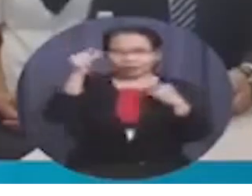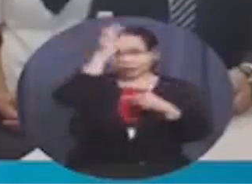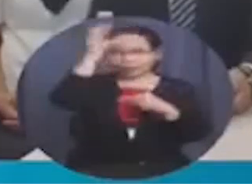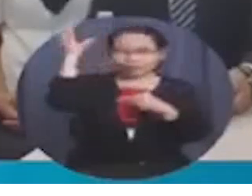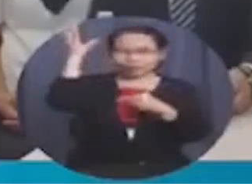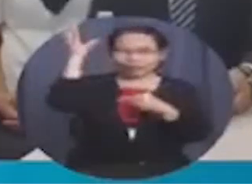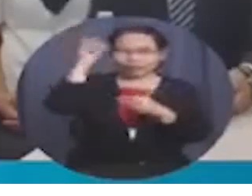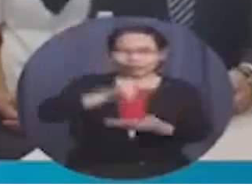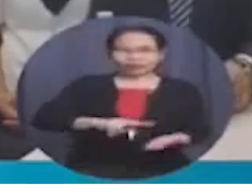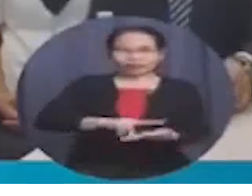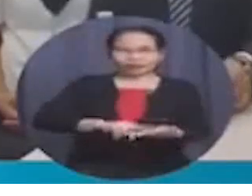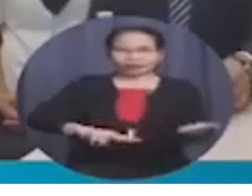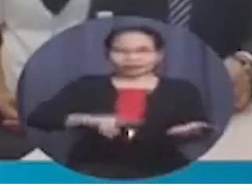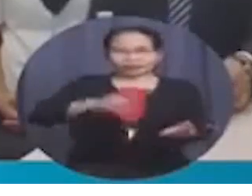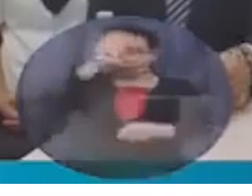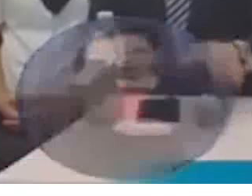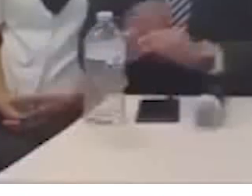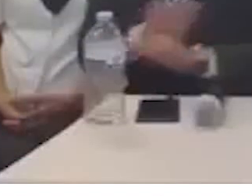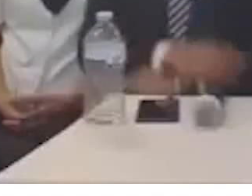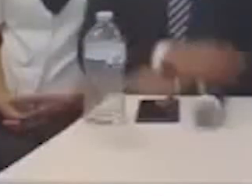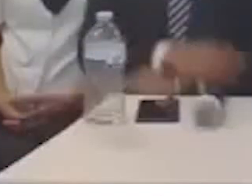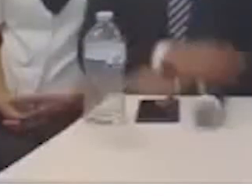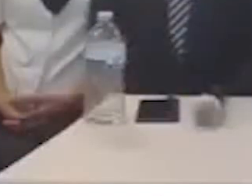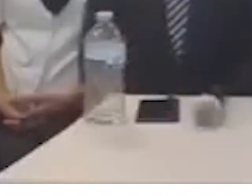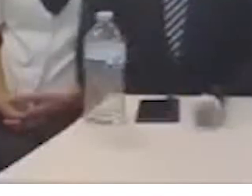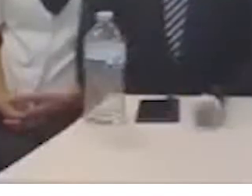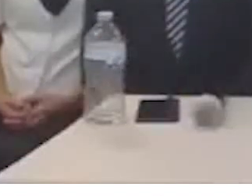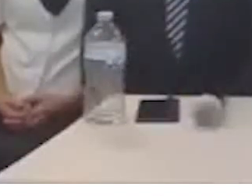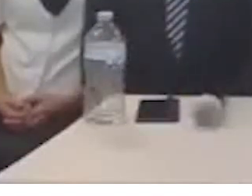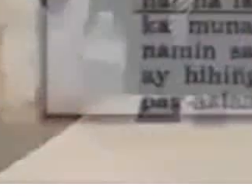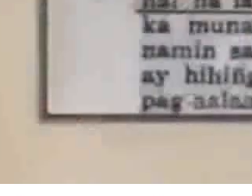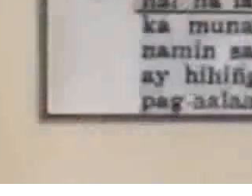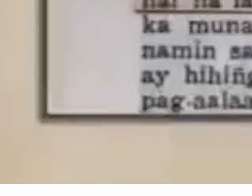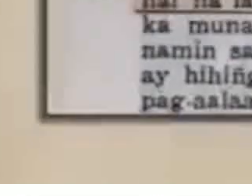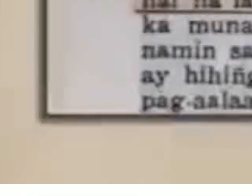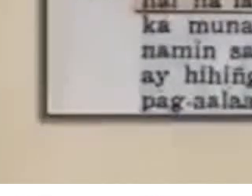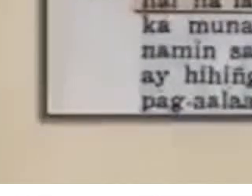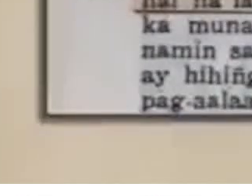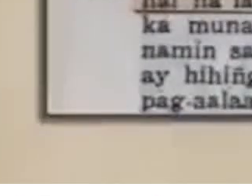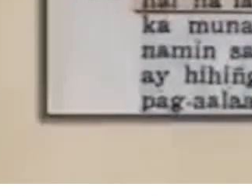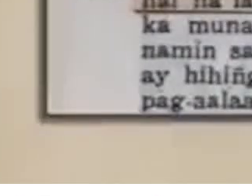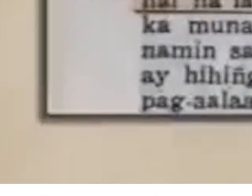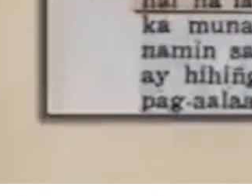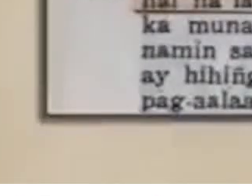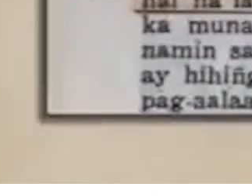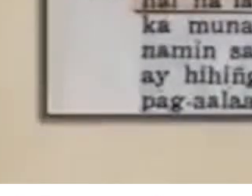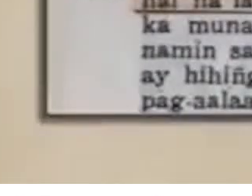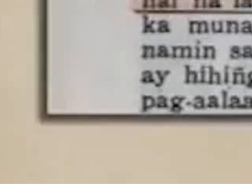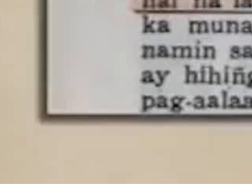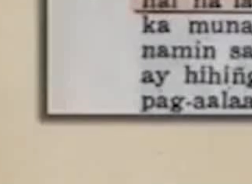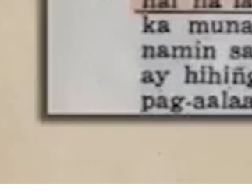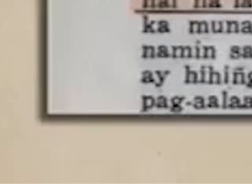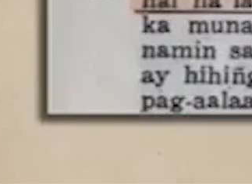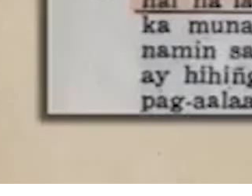Katoliko. Basahin natin, kapatid na Daniel. Sabi niya po, sa pagbabangon, pagbangon mo sa banig